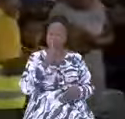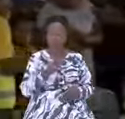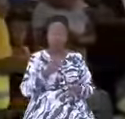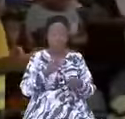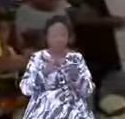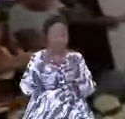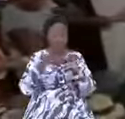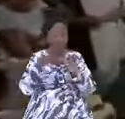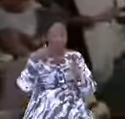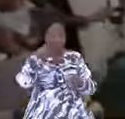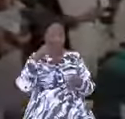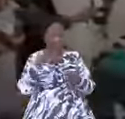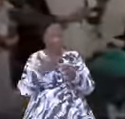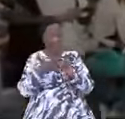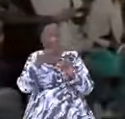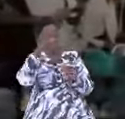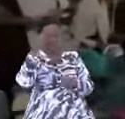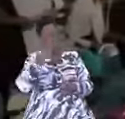régulièrement